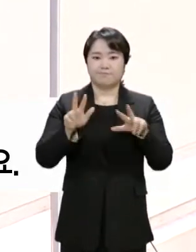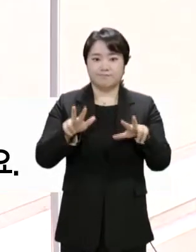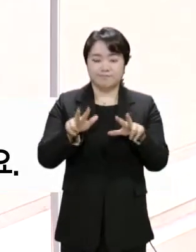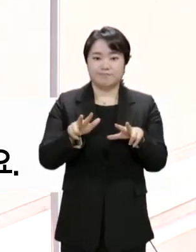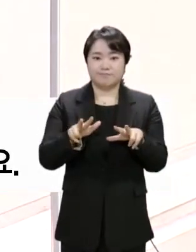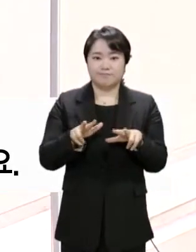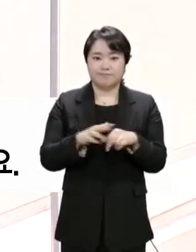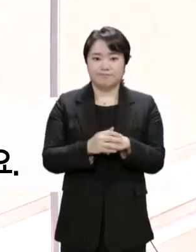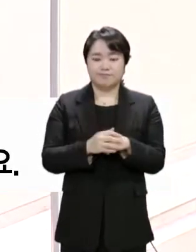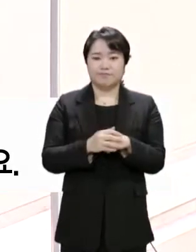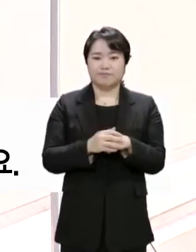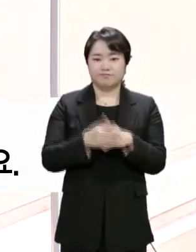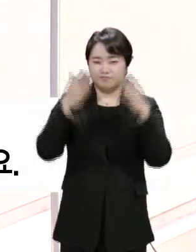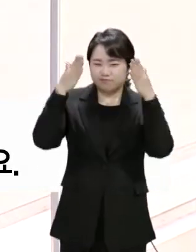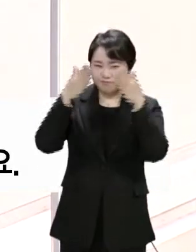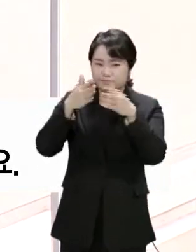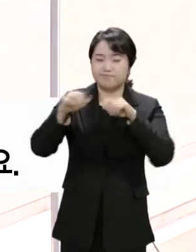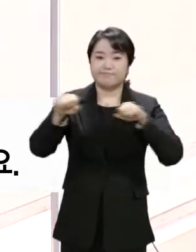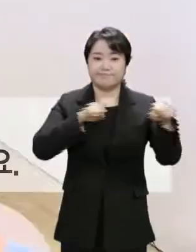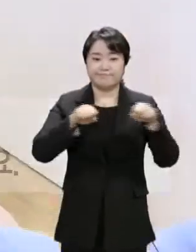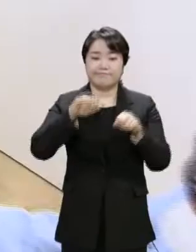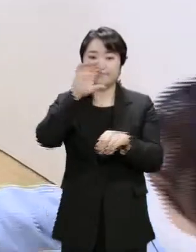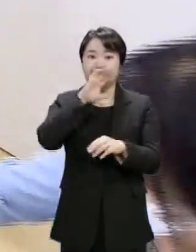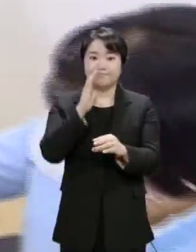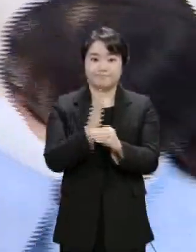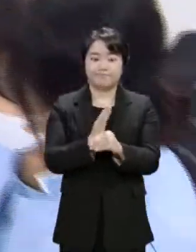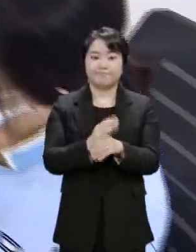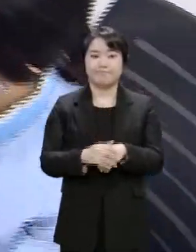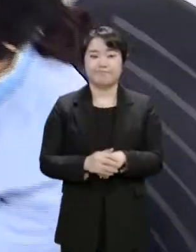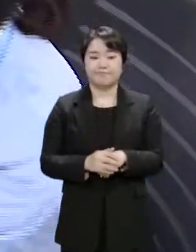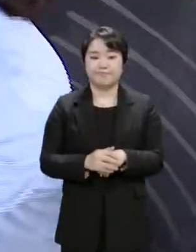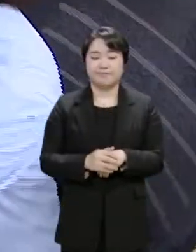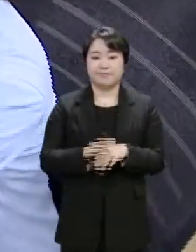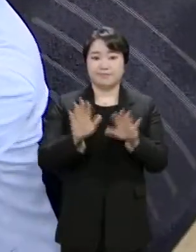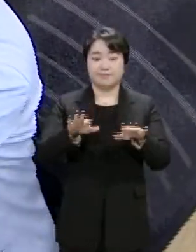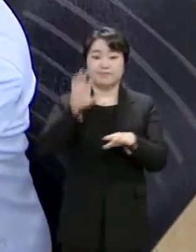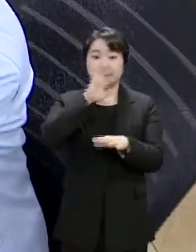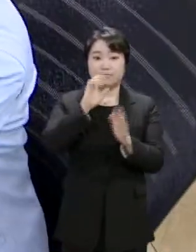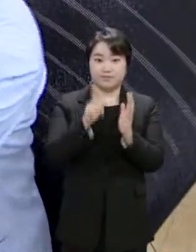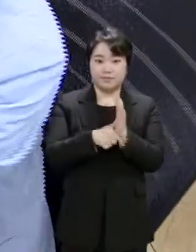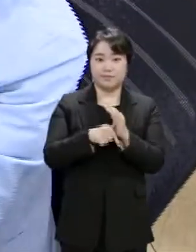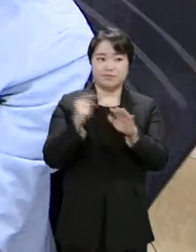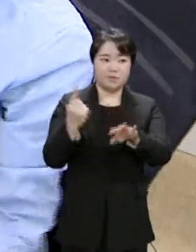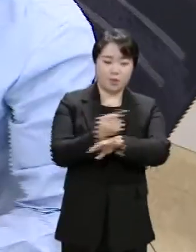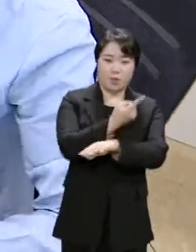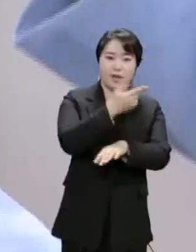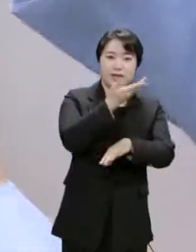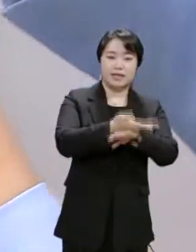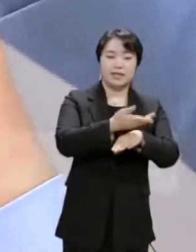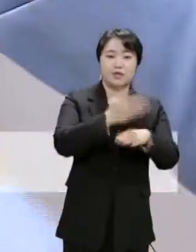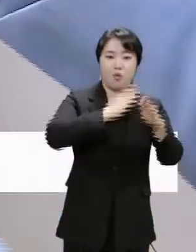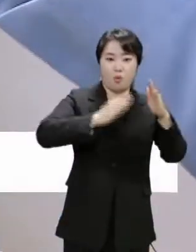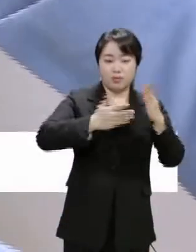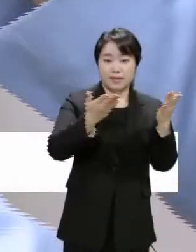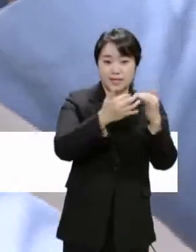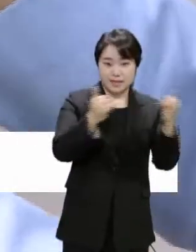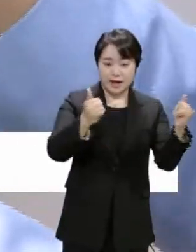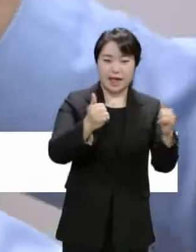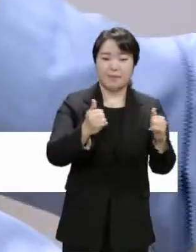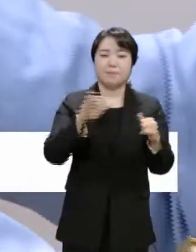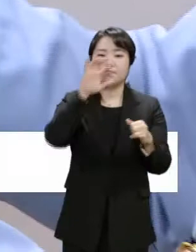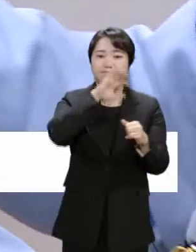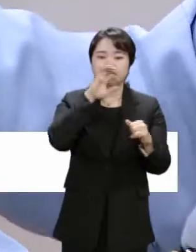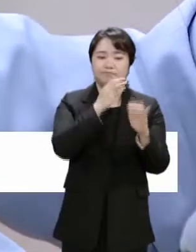저희들이 주안점을 좀 주고 있고요. 이날 훈련에는 타 지자체 공무원들이 접종 대상자